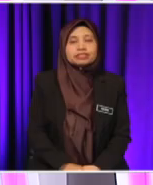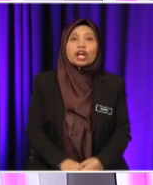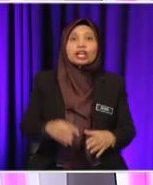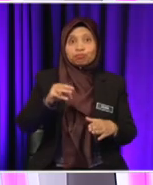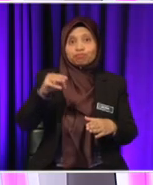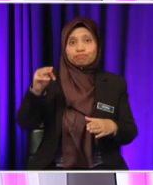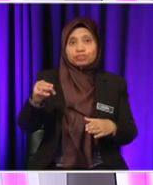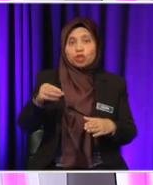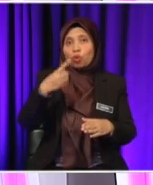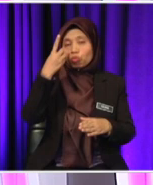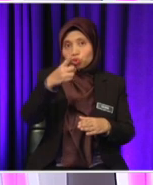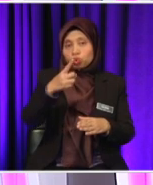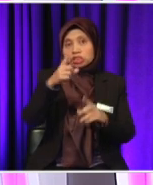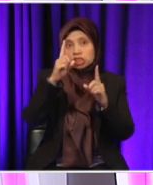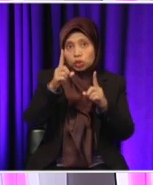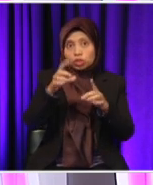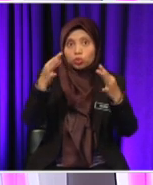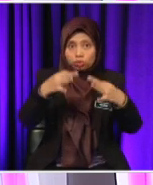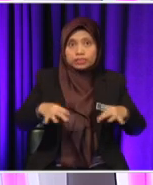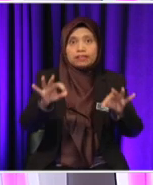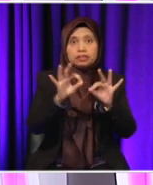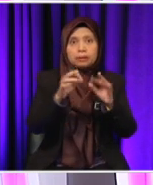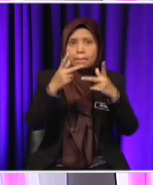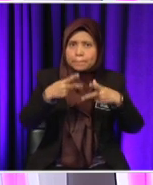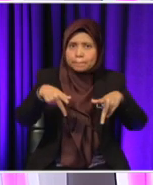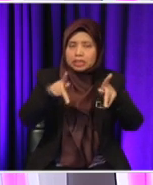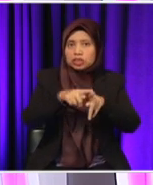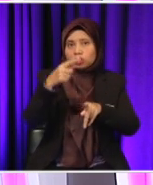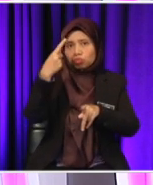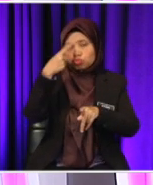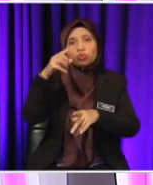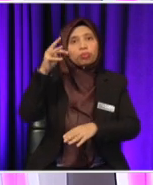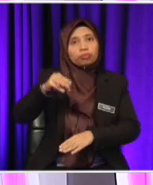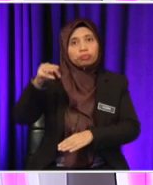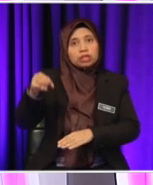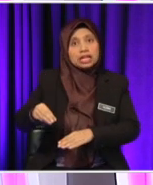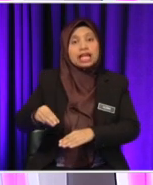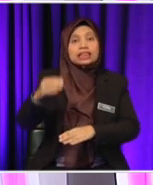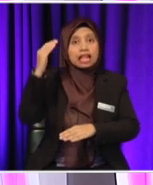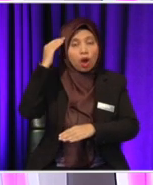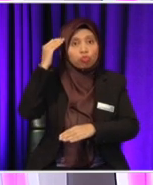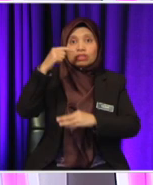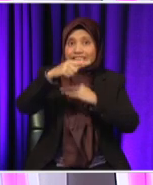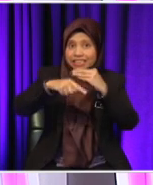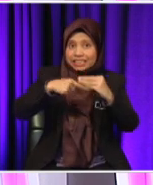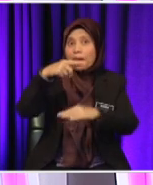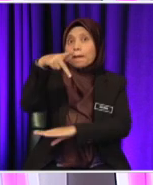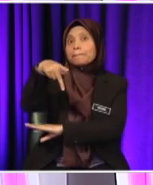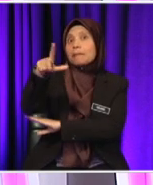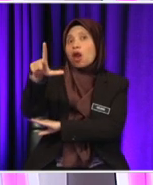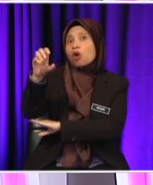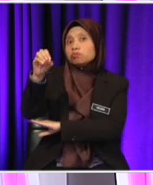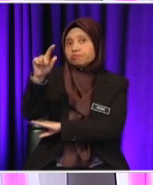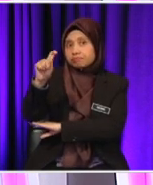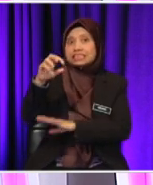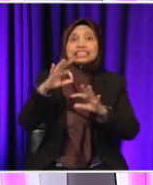untuk sebuah cerpen adalah penting untuk murid-murid memahami tentang plot penceritaannya jadi hari ini kita